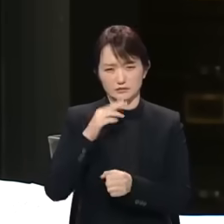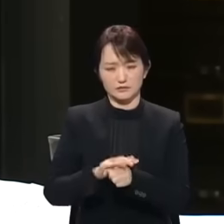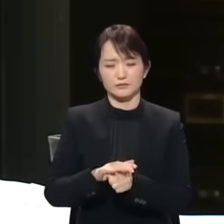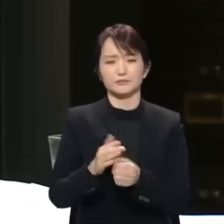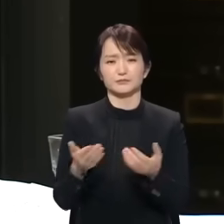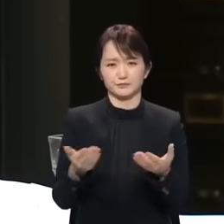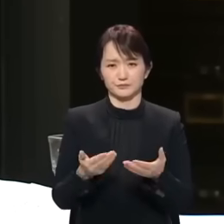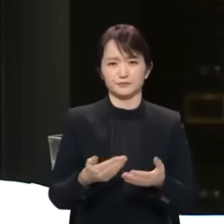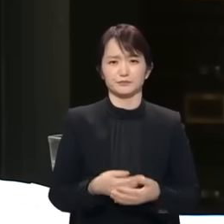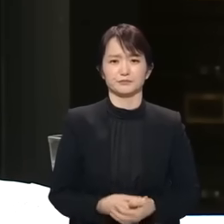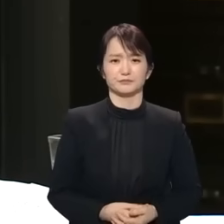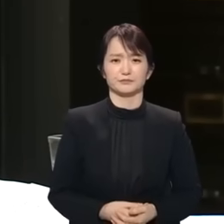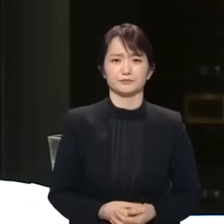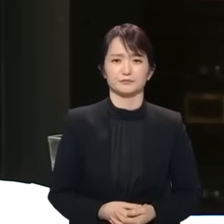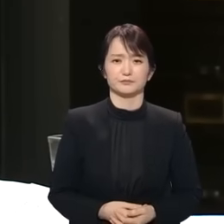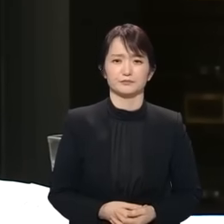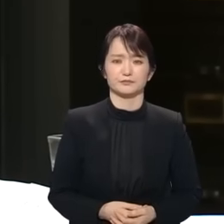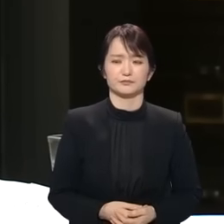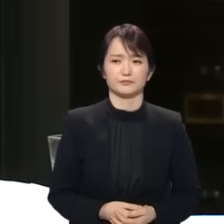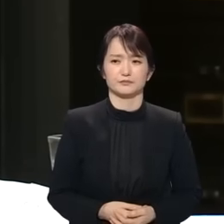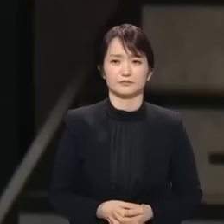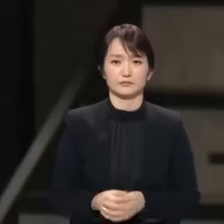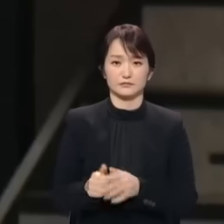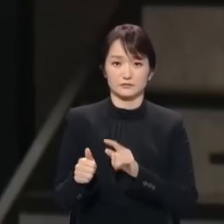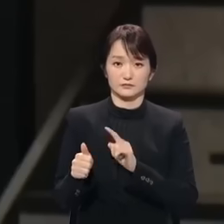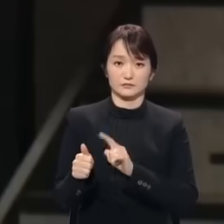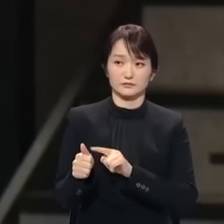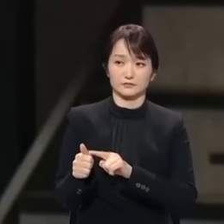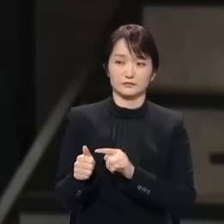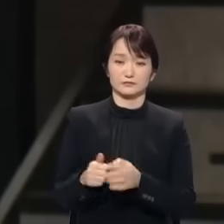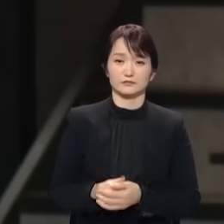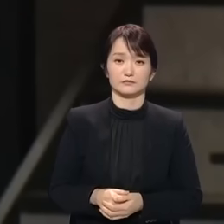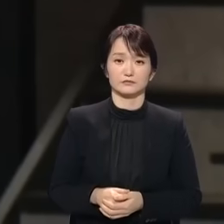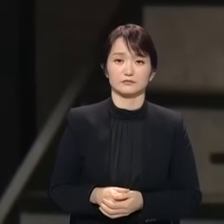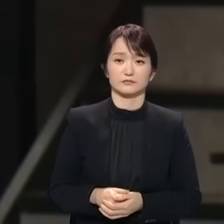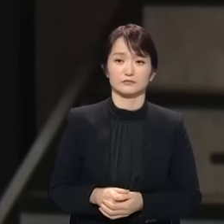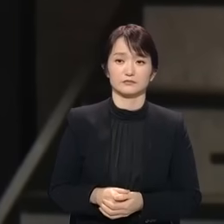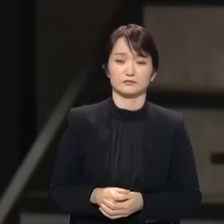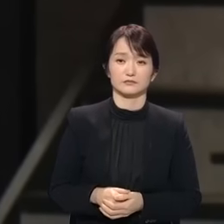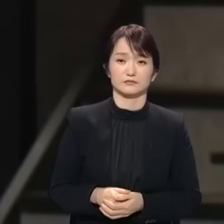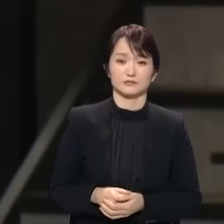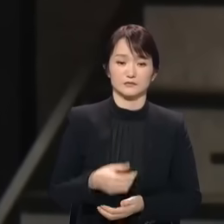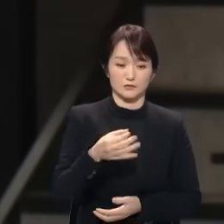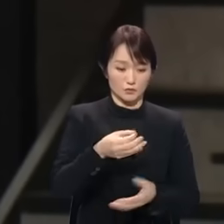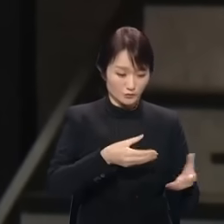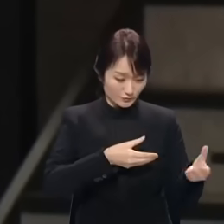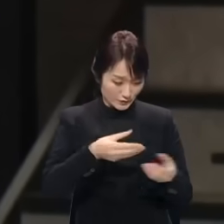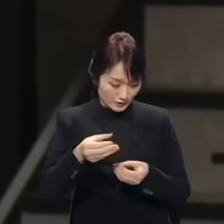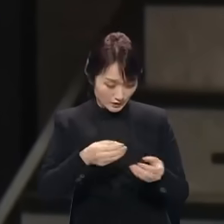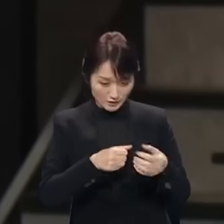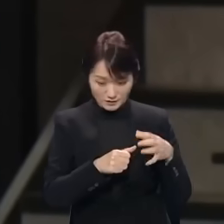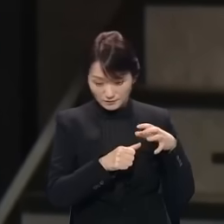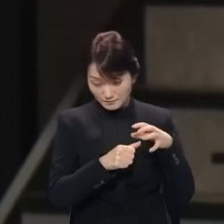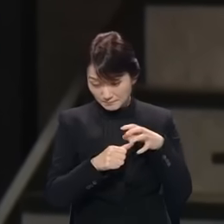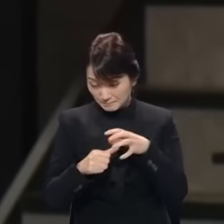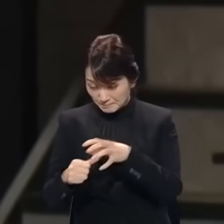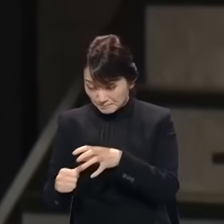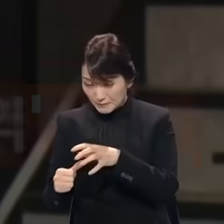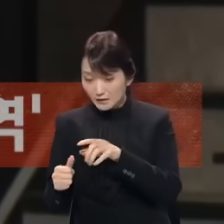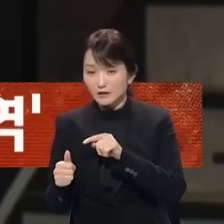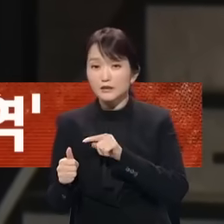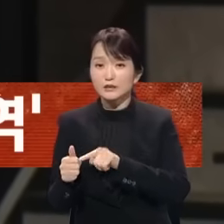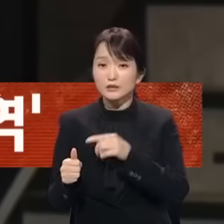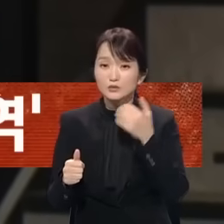없다는 겁니다 교수님 어 실제로 이제이 사람 같은 경우는 사채업자에게 압박을 다하는 그런 상황이었기